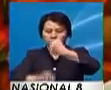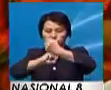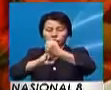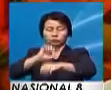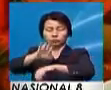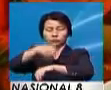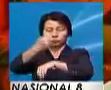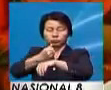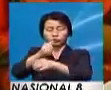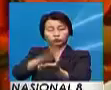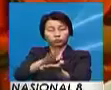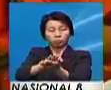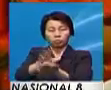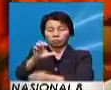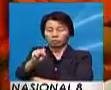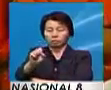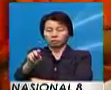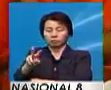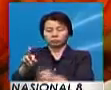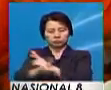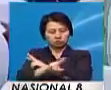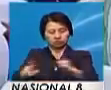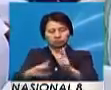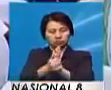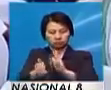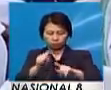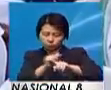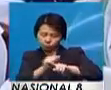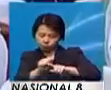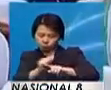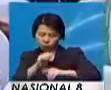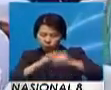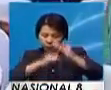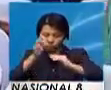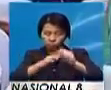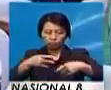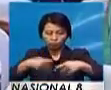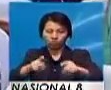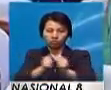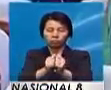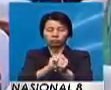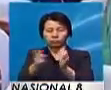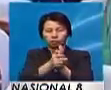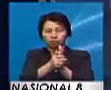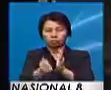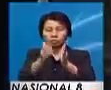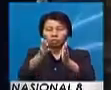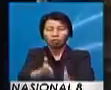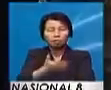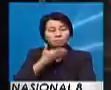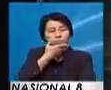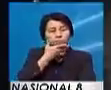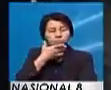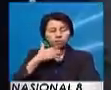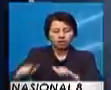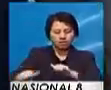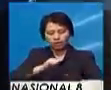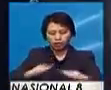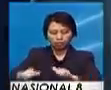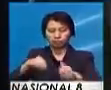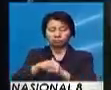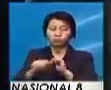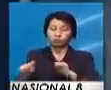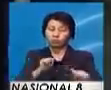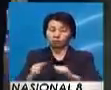ssum untuk menyediakan kemahiran menggilap dan membangunkan potensi serta bakat generasi muda untuk bergiat aktif dalam